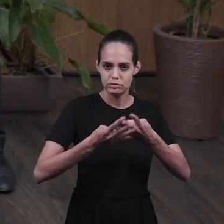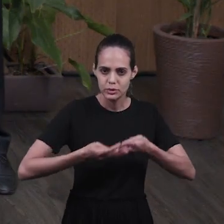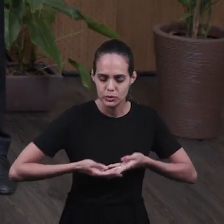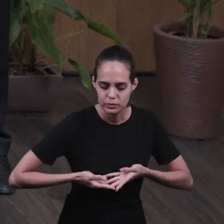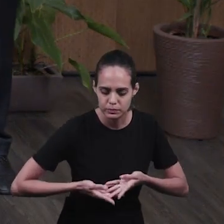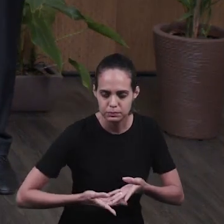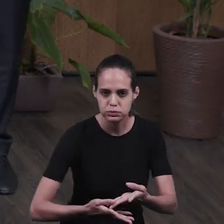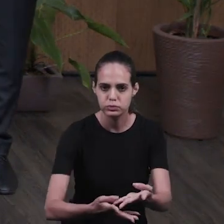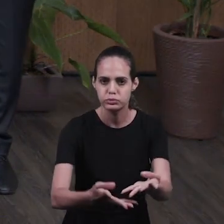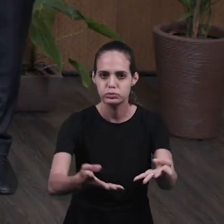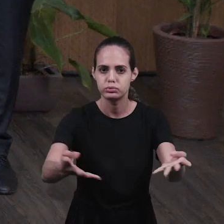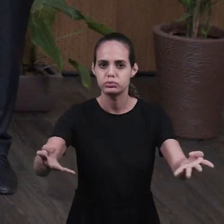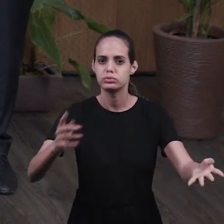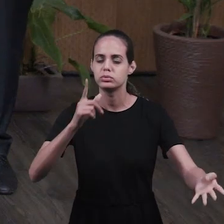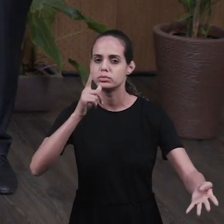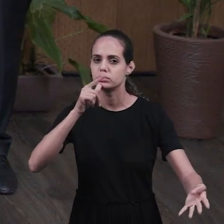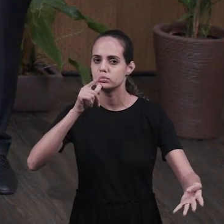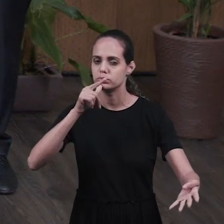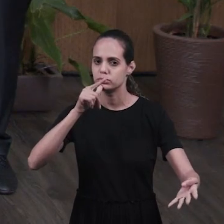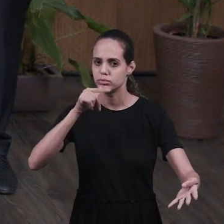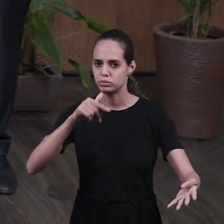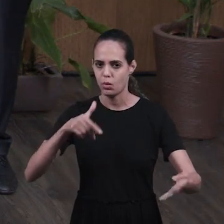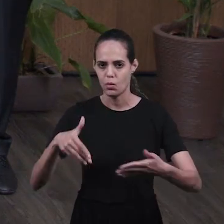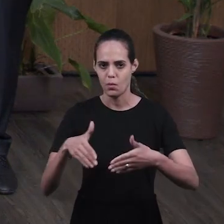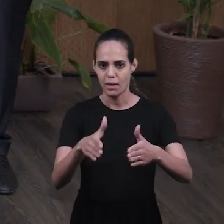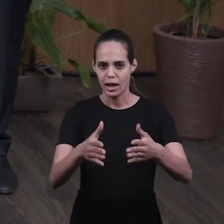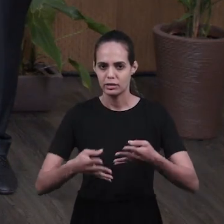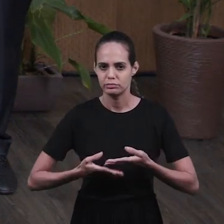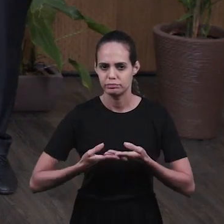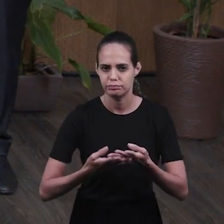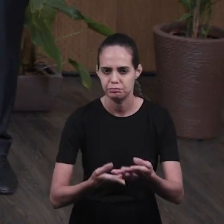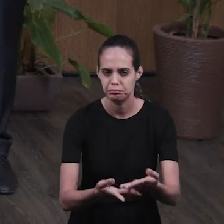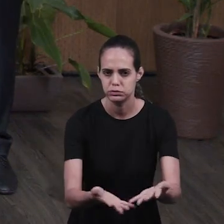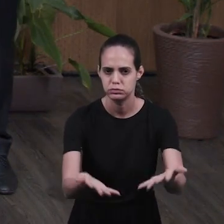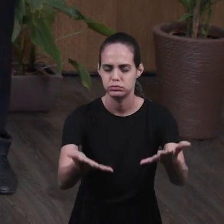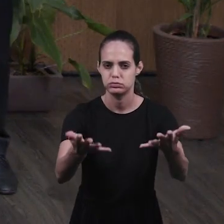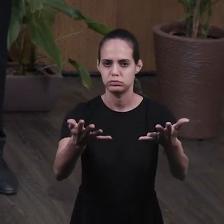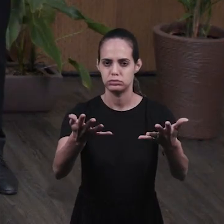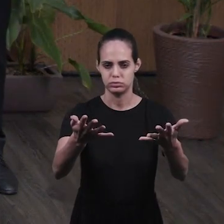parabole du filet, où il y aura une séparation aussi.